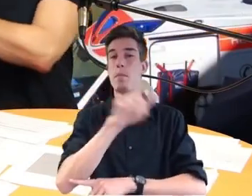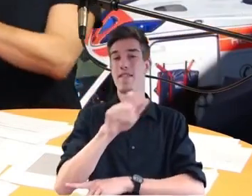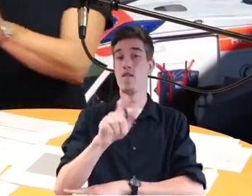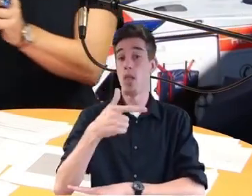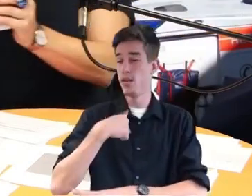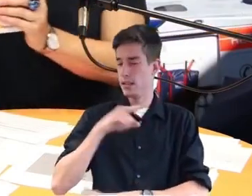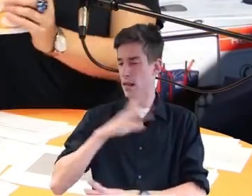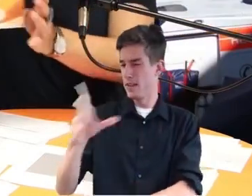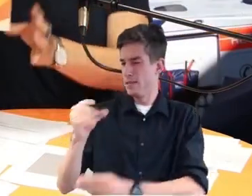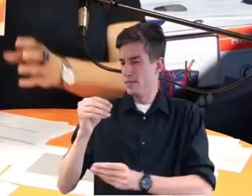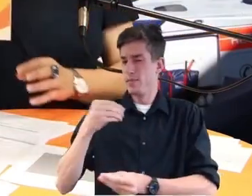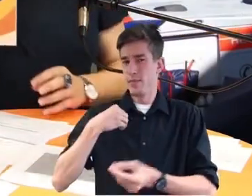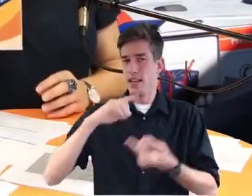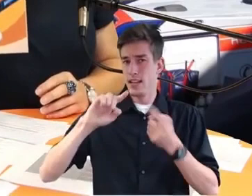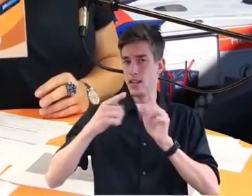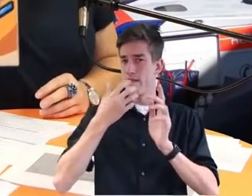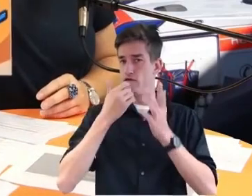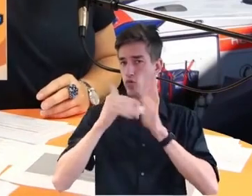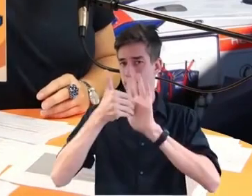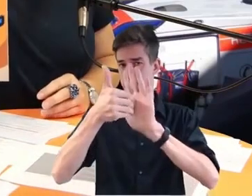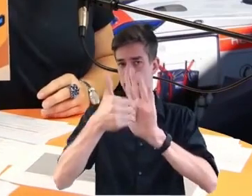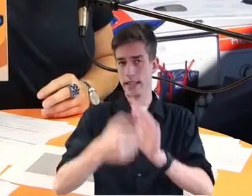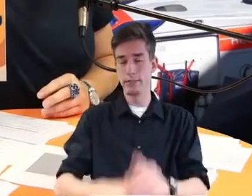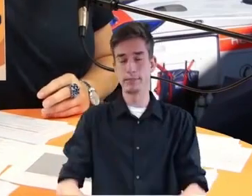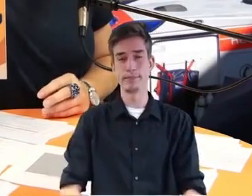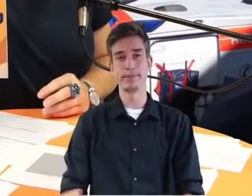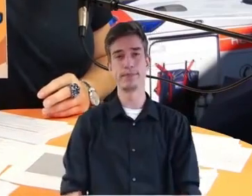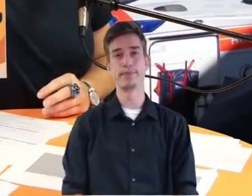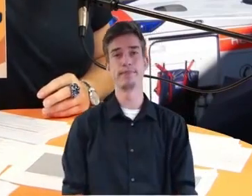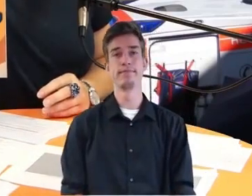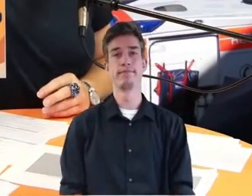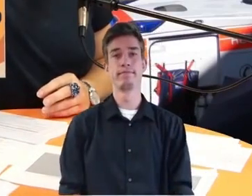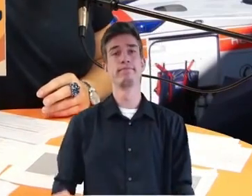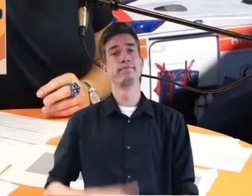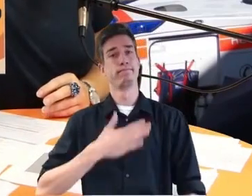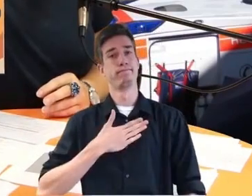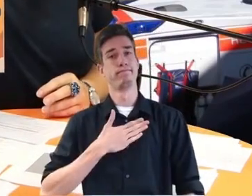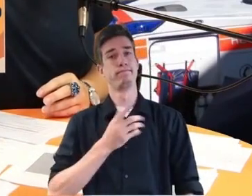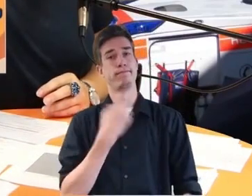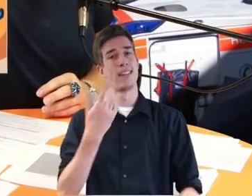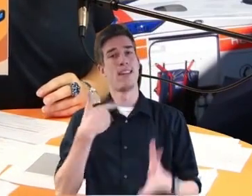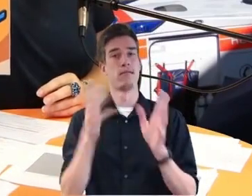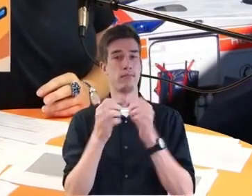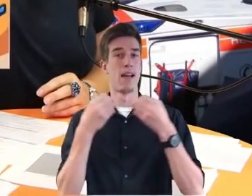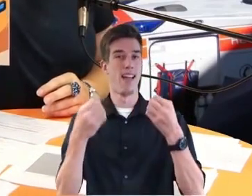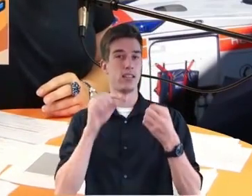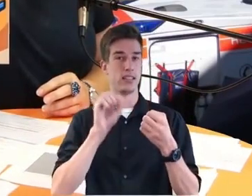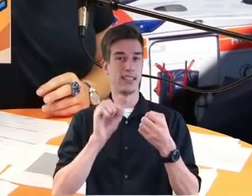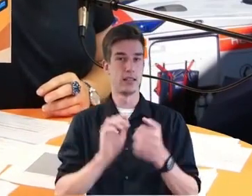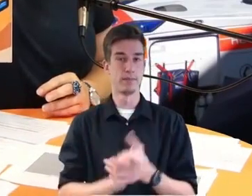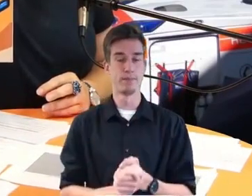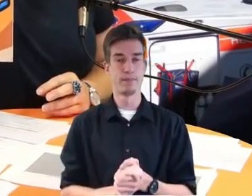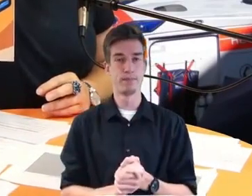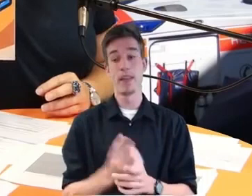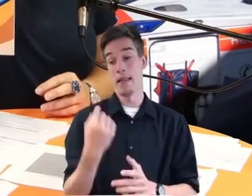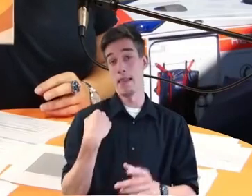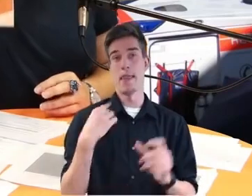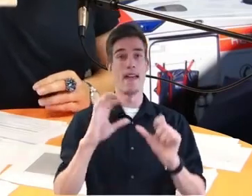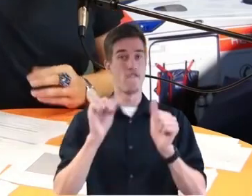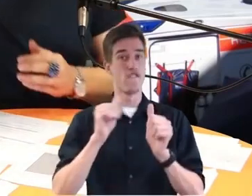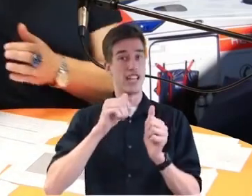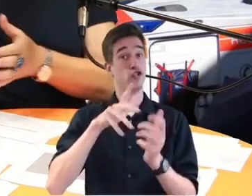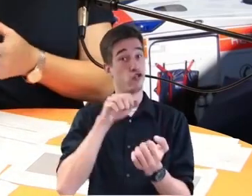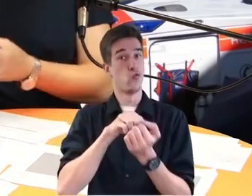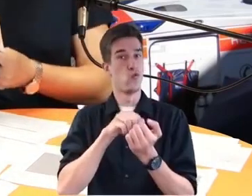ab und halte das mal ganz vorne hin. Das ist irgendwie unser neues Magazin. Quasi druckfrisch aus